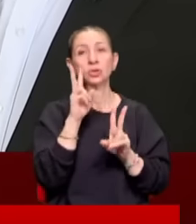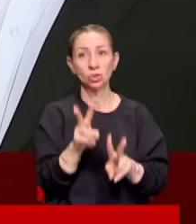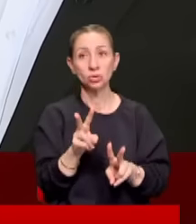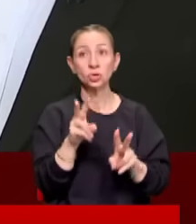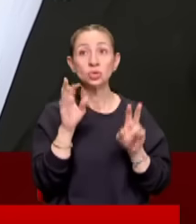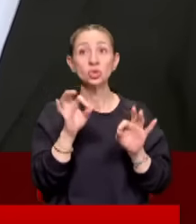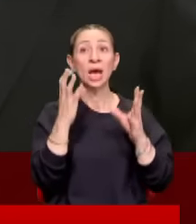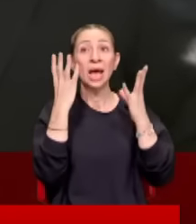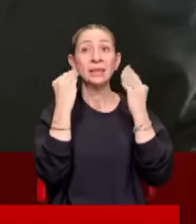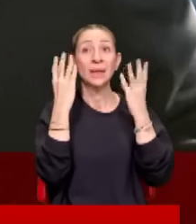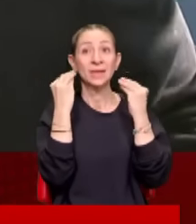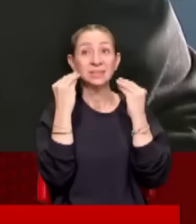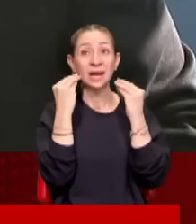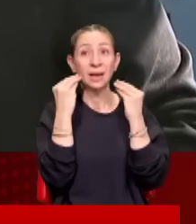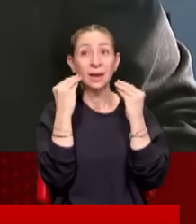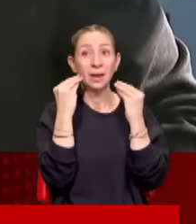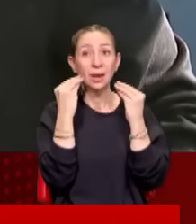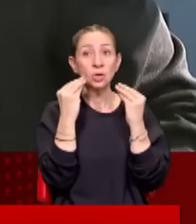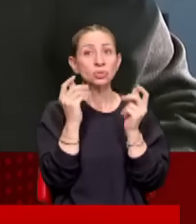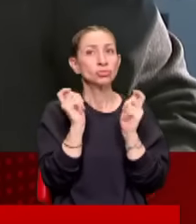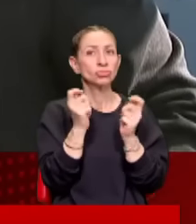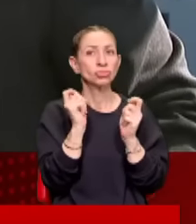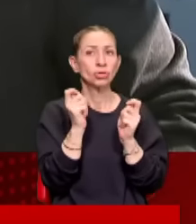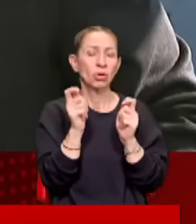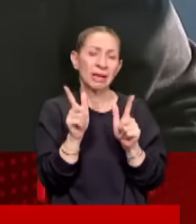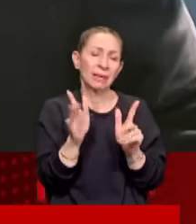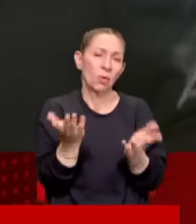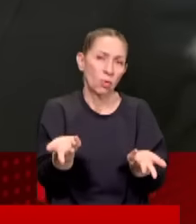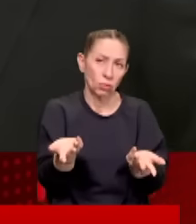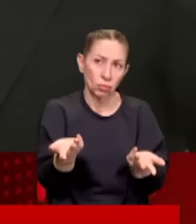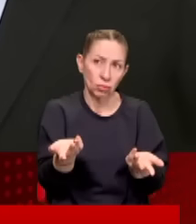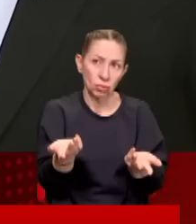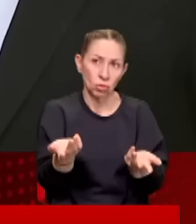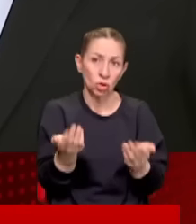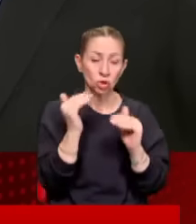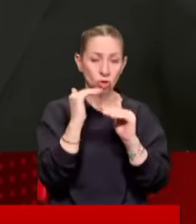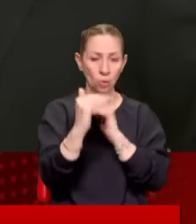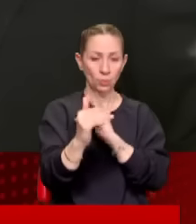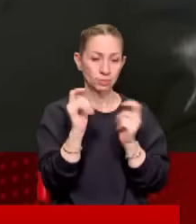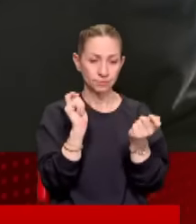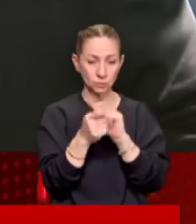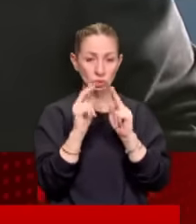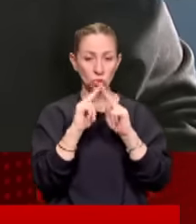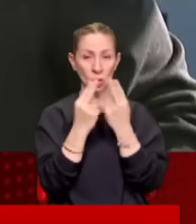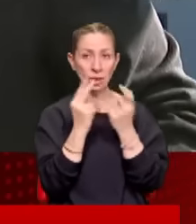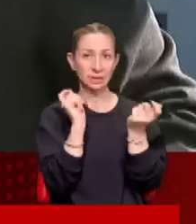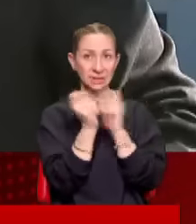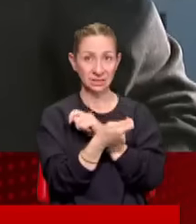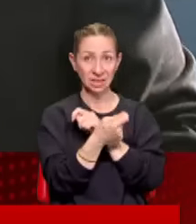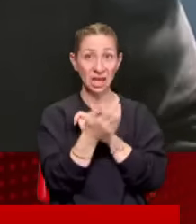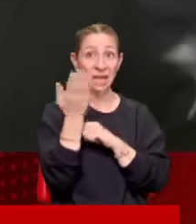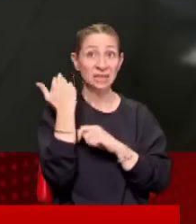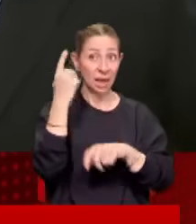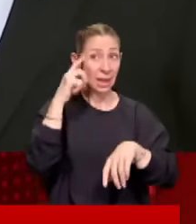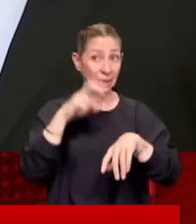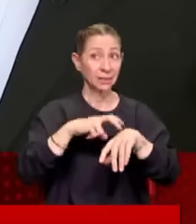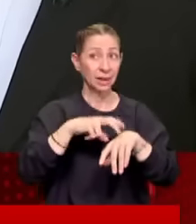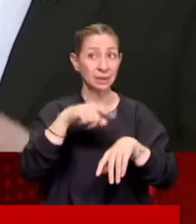Şimdi şunu anlamakta güçlük çekmeye gerek yok. Toplum değişti, dünya değişti. Eskiden